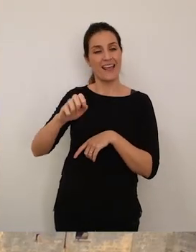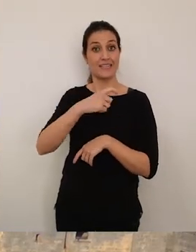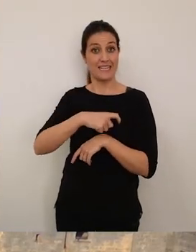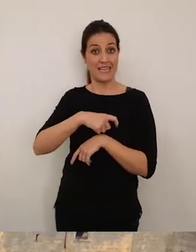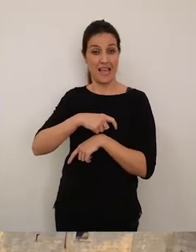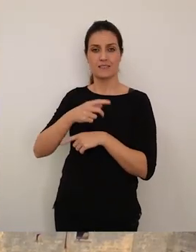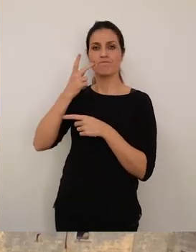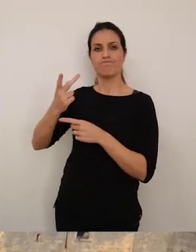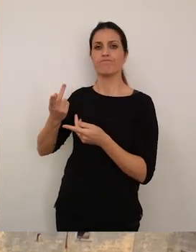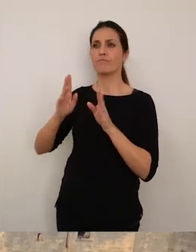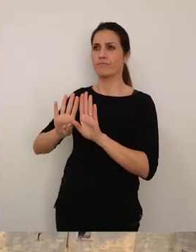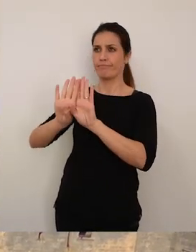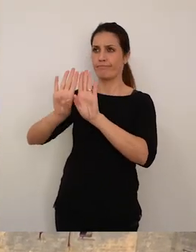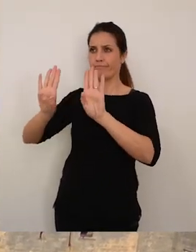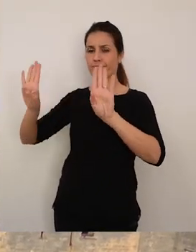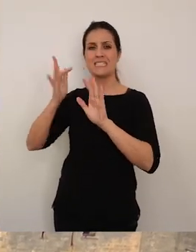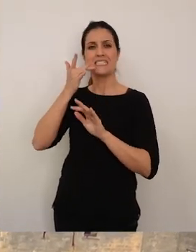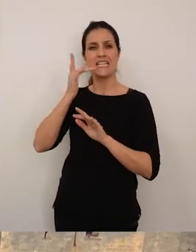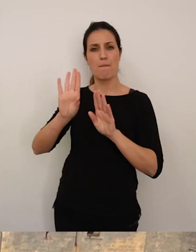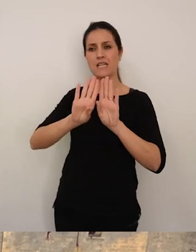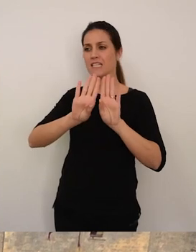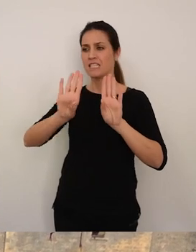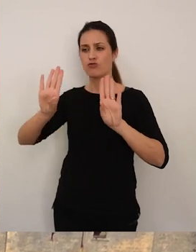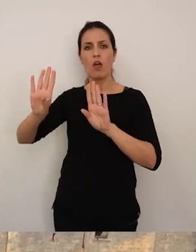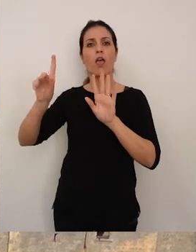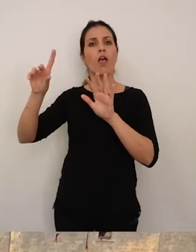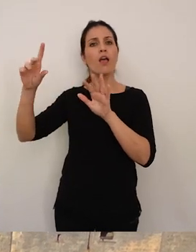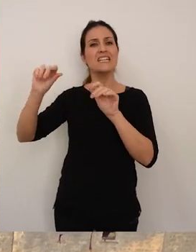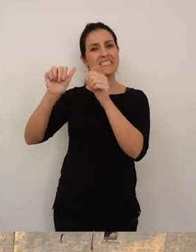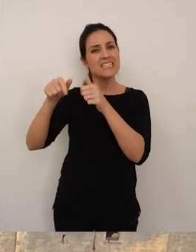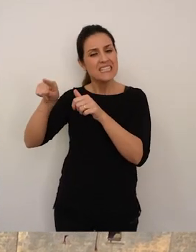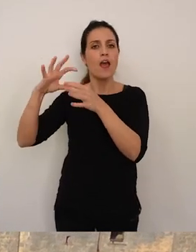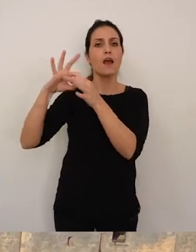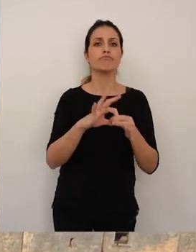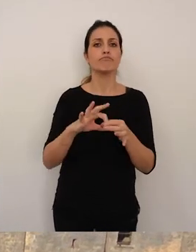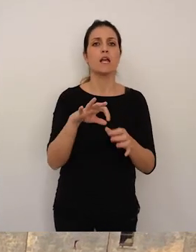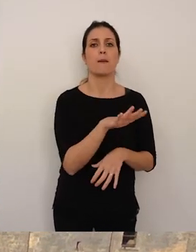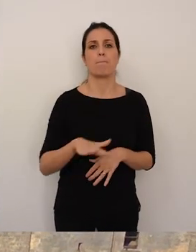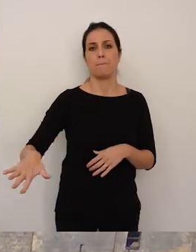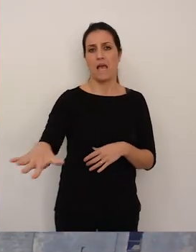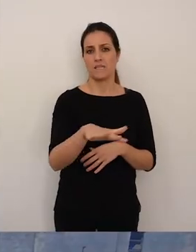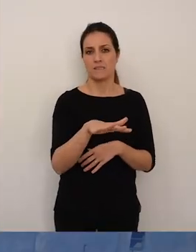la sua struttura austera e lineare una continuità prospettica all'architettura della piazza.